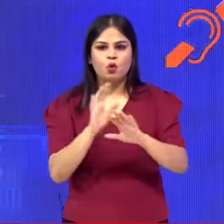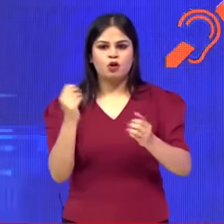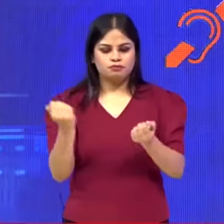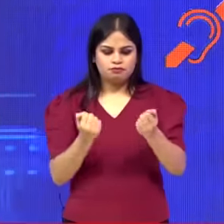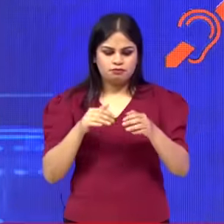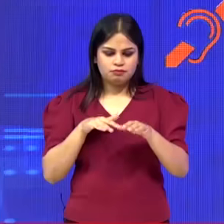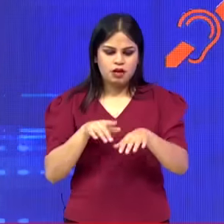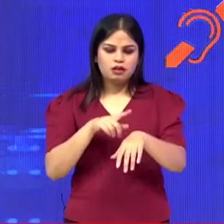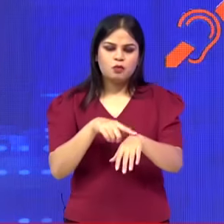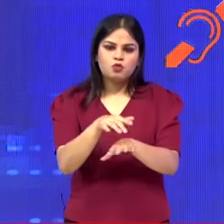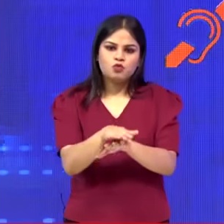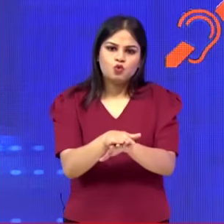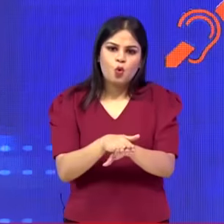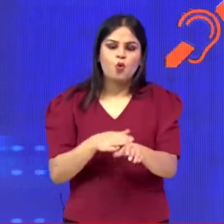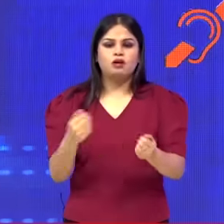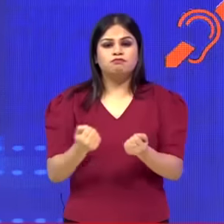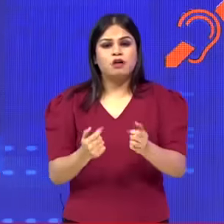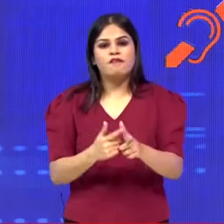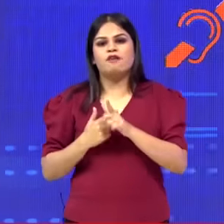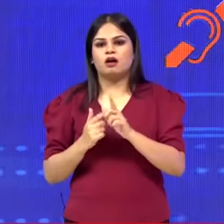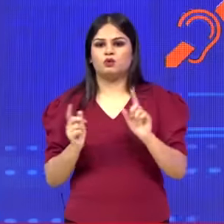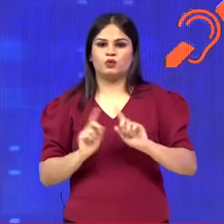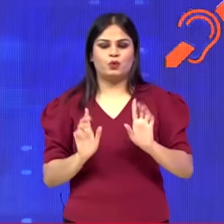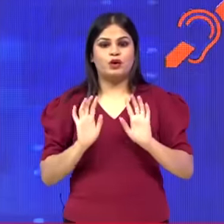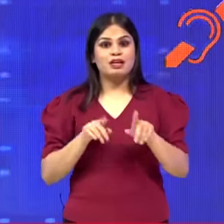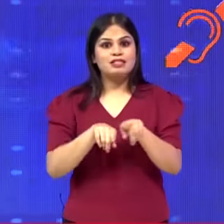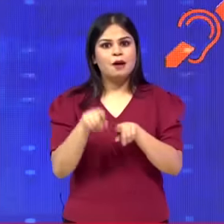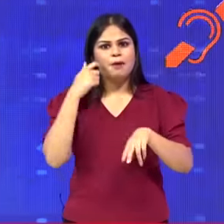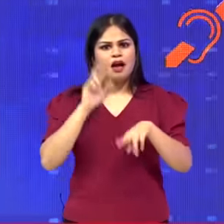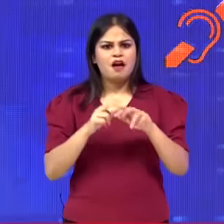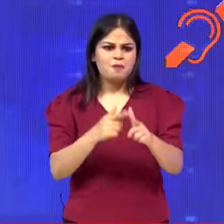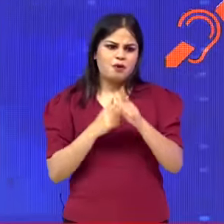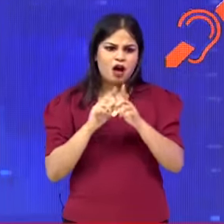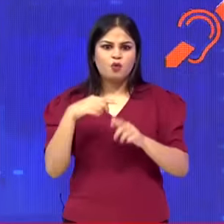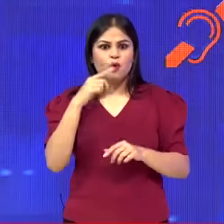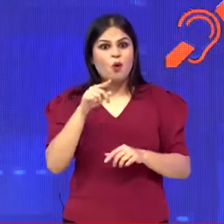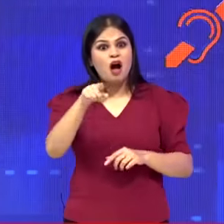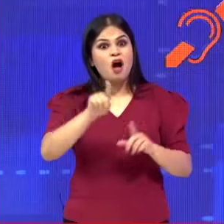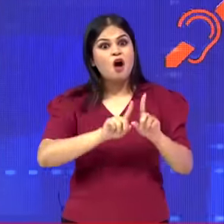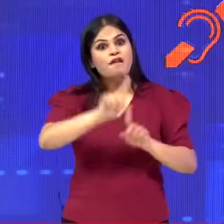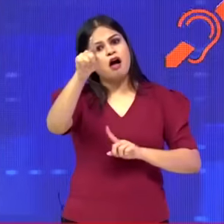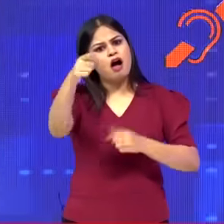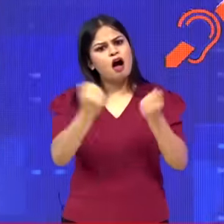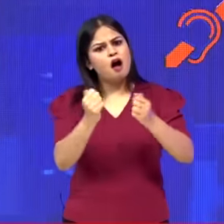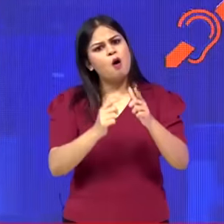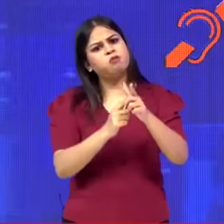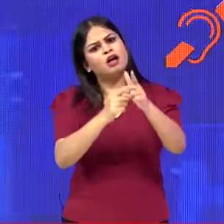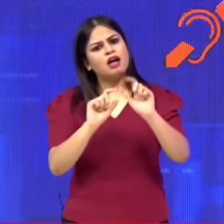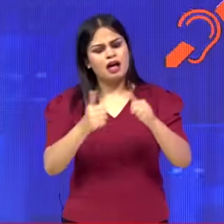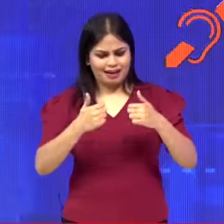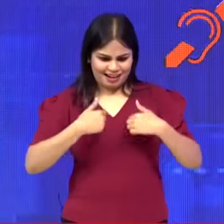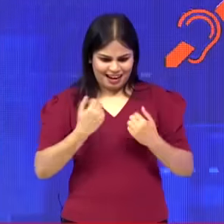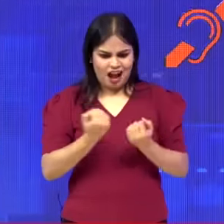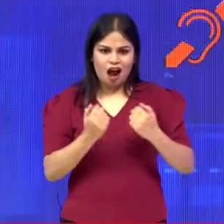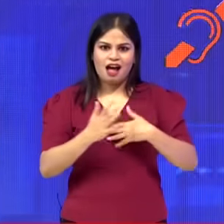पेस, क्योंकि हमेशा अगर ऐसे फास्ट पेस के अंदर वो पायलट गाड़ी निकल जाती है सर. जिस गाड़ी में अपन बैठे हैं